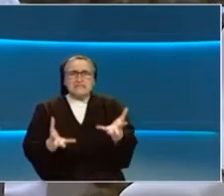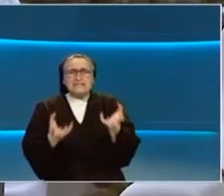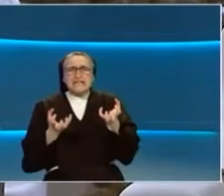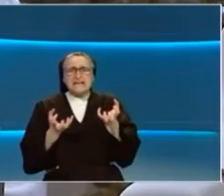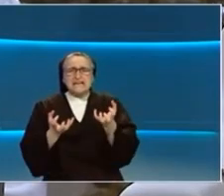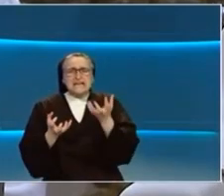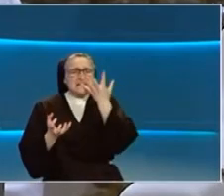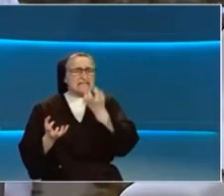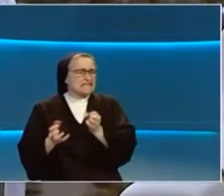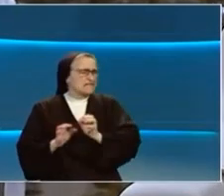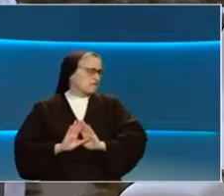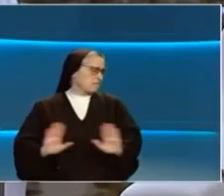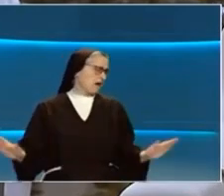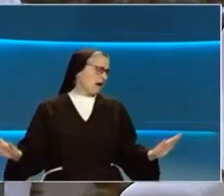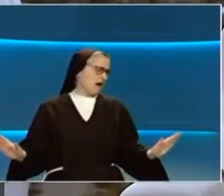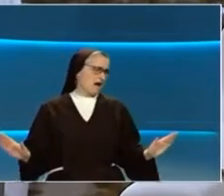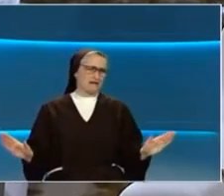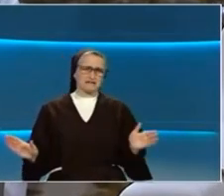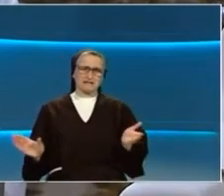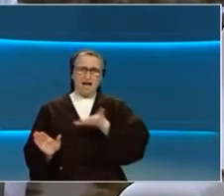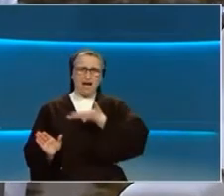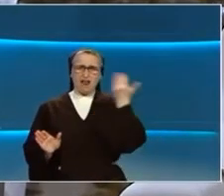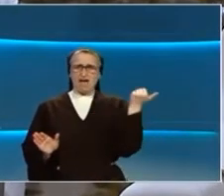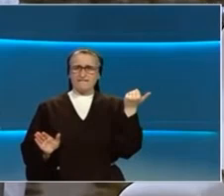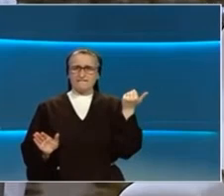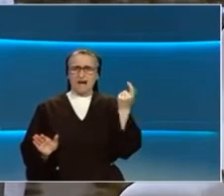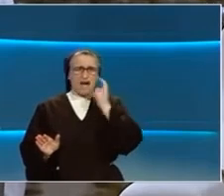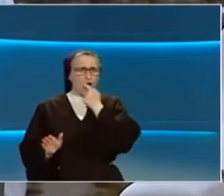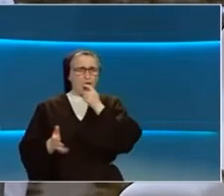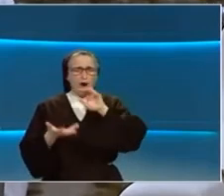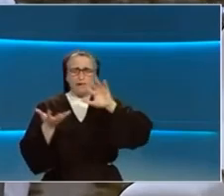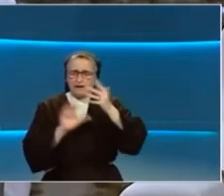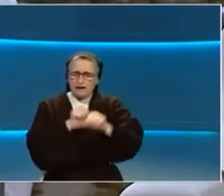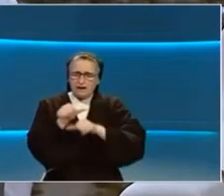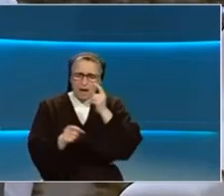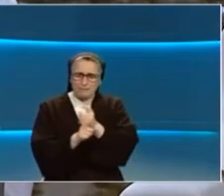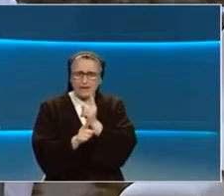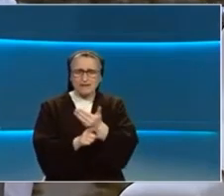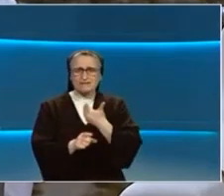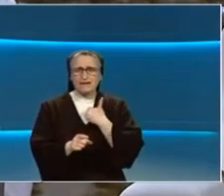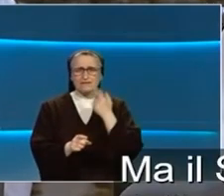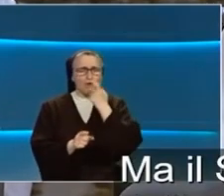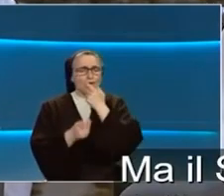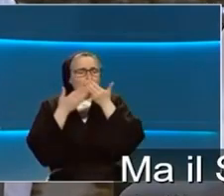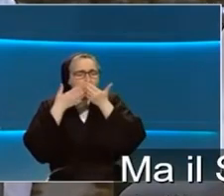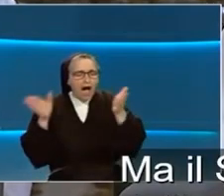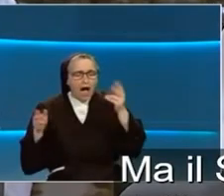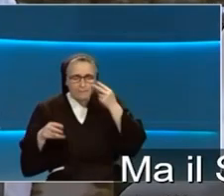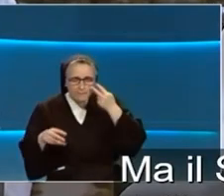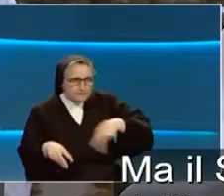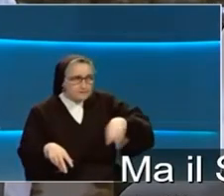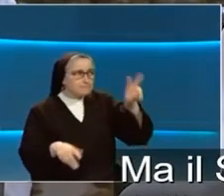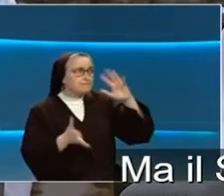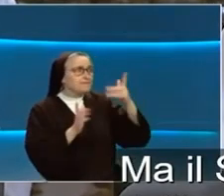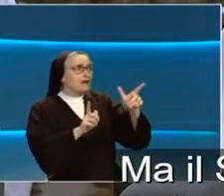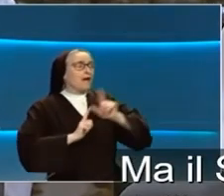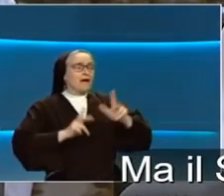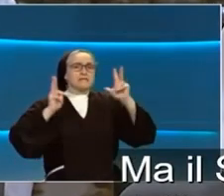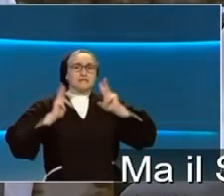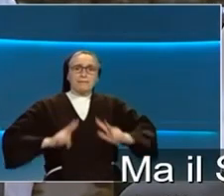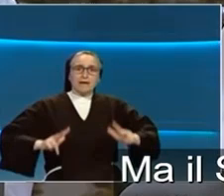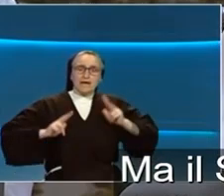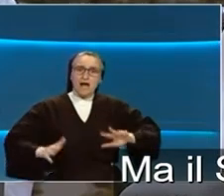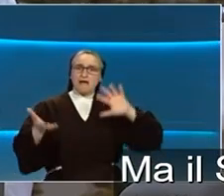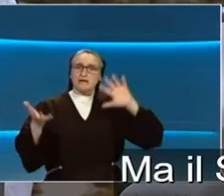쓰라림과 슬픔의 베일을 벗겨냅시다. 그리고 하느님의 희망을 향해 우리